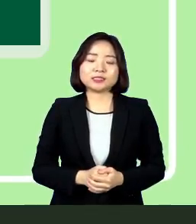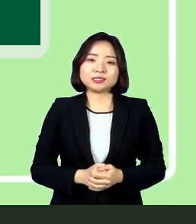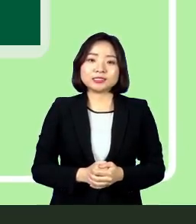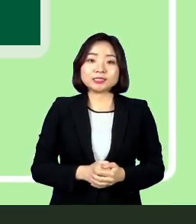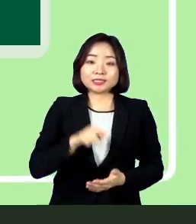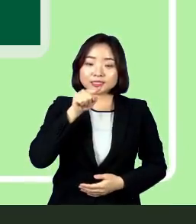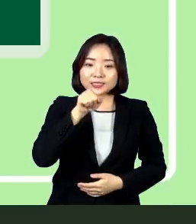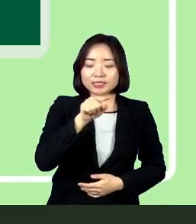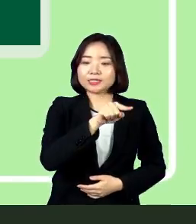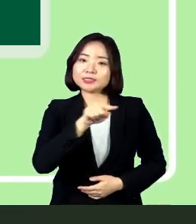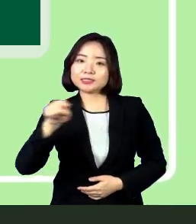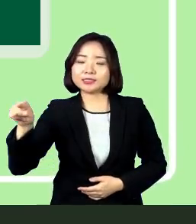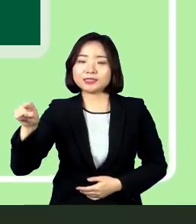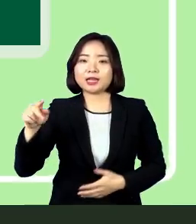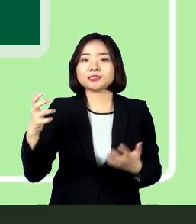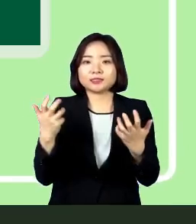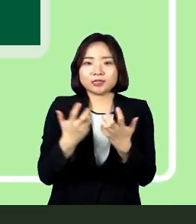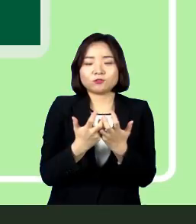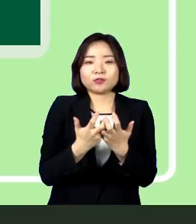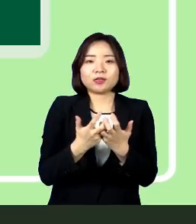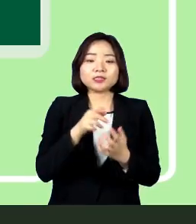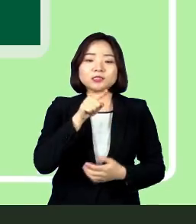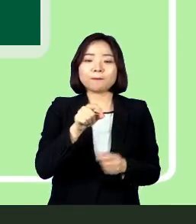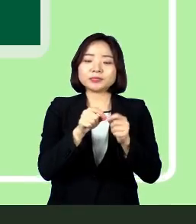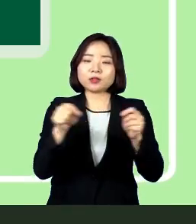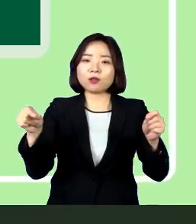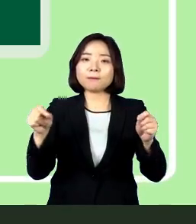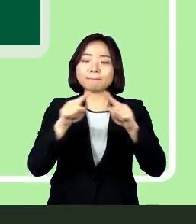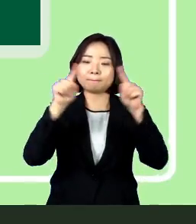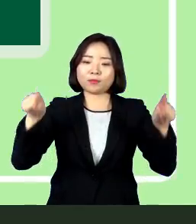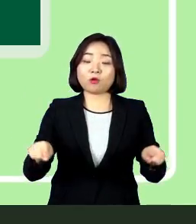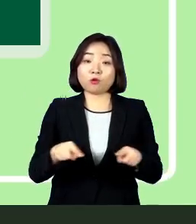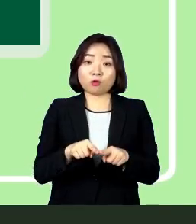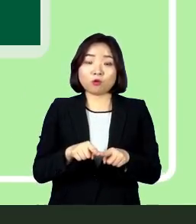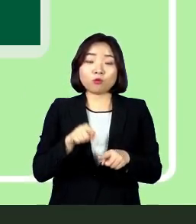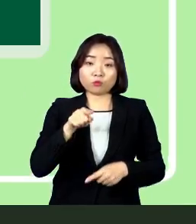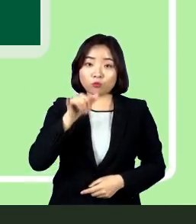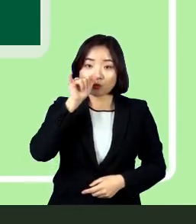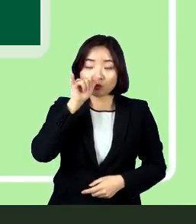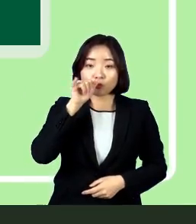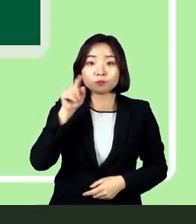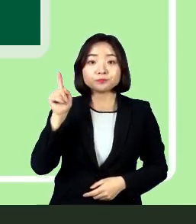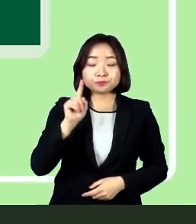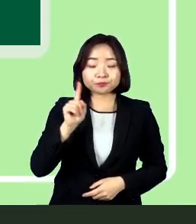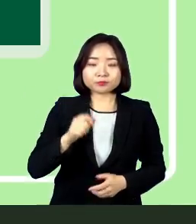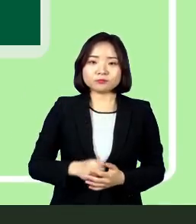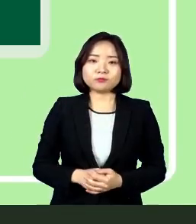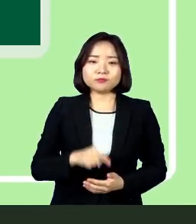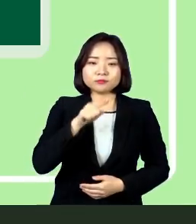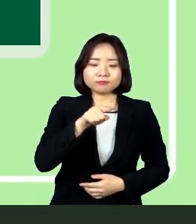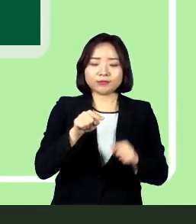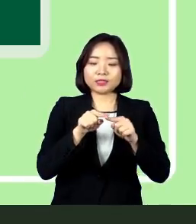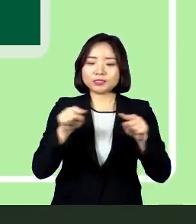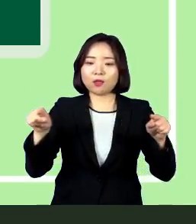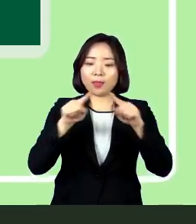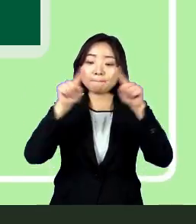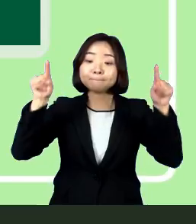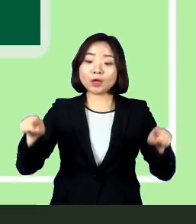채우다 점선면전이 개최됩니다. 이번 기획전은 조형미술의 기본 요소인 점과 선, 그리고 면을